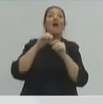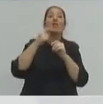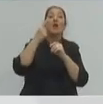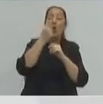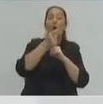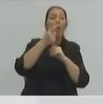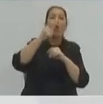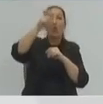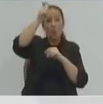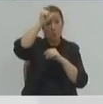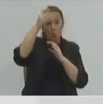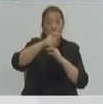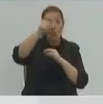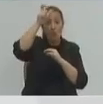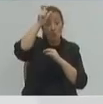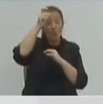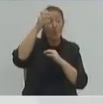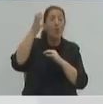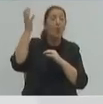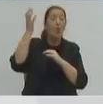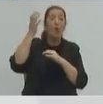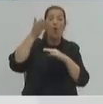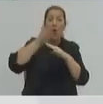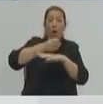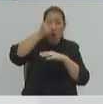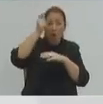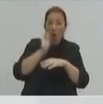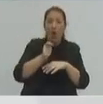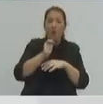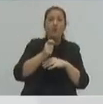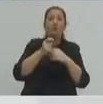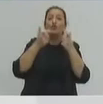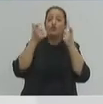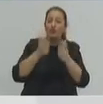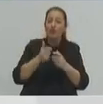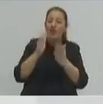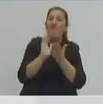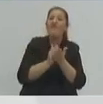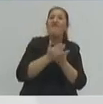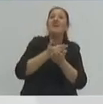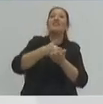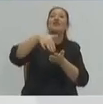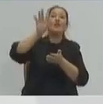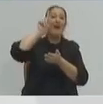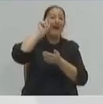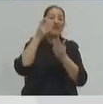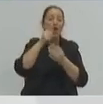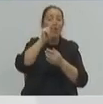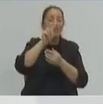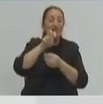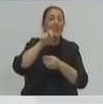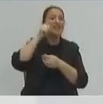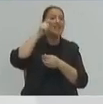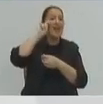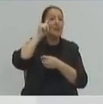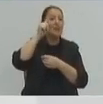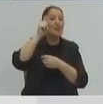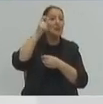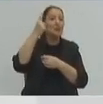Türk'tür. Türklüğün öz yurdu vazgeçilmez hakkıdır. Bu vesileyle 18 Ekim 1991